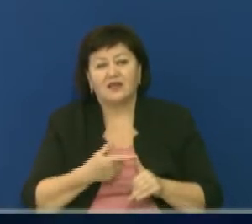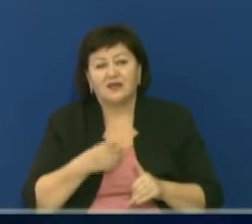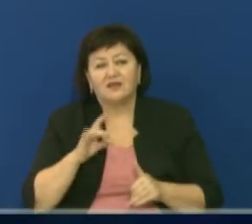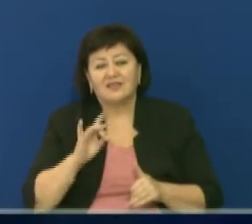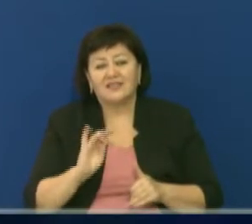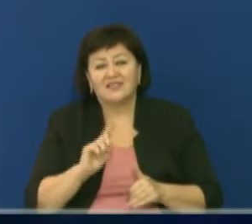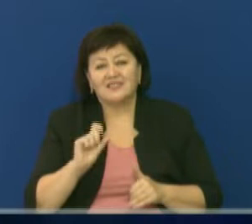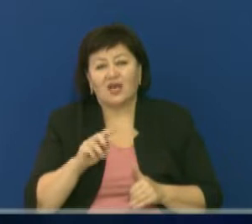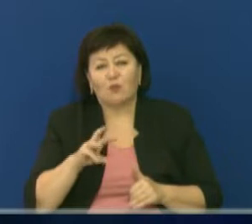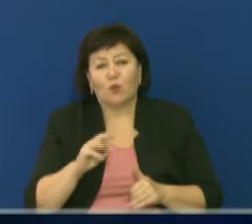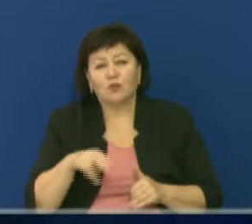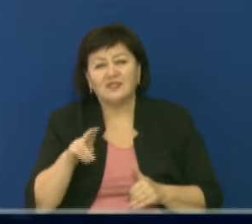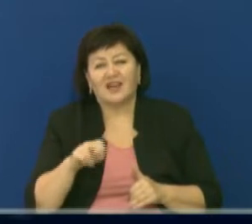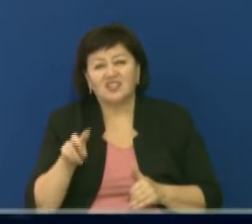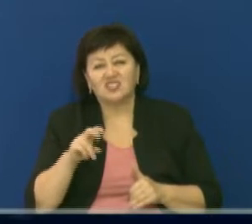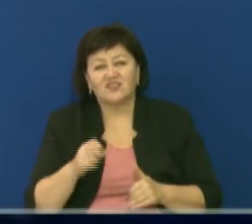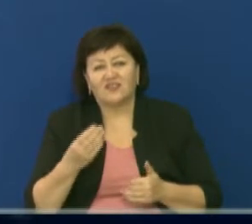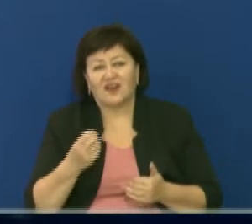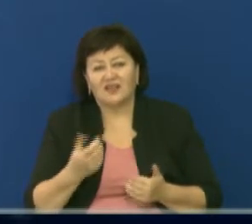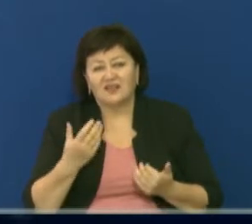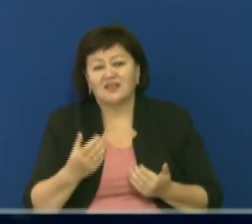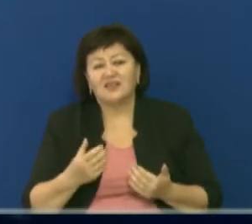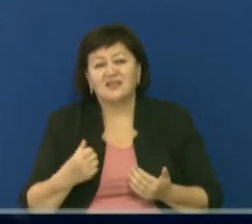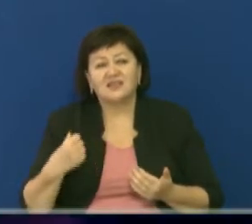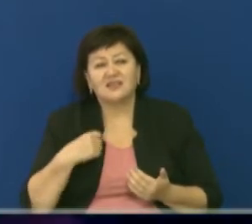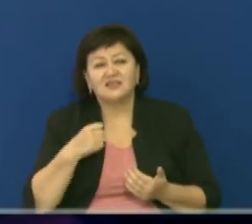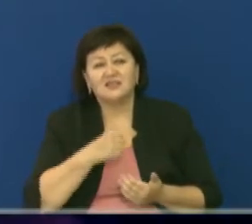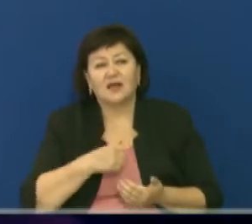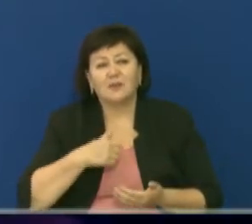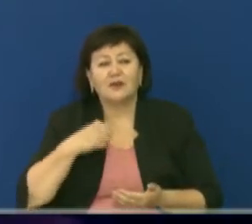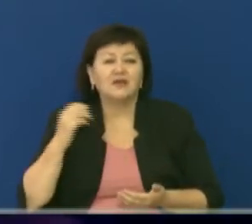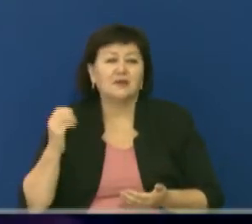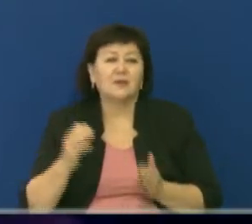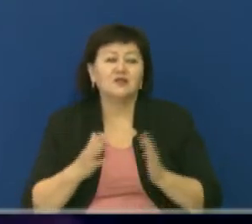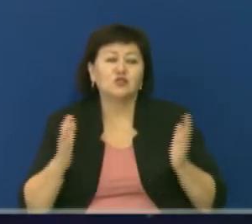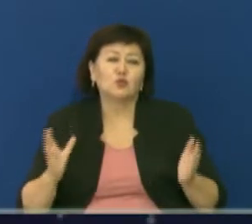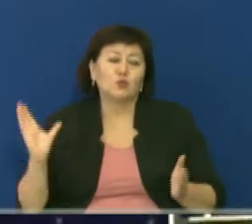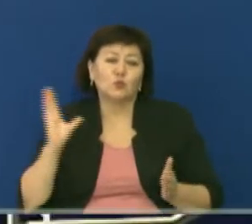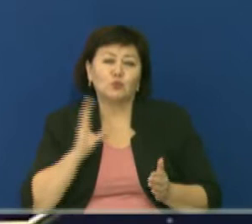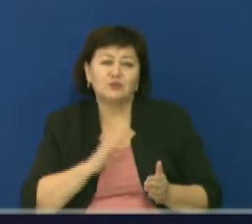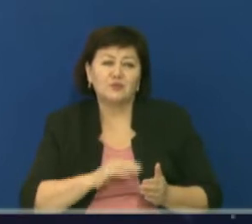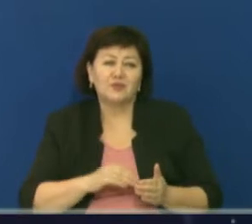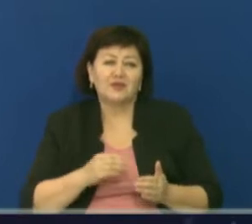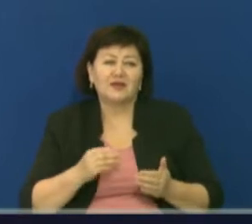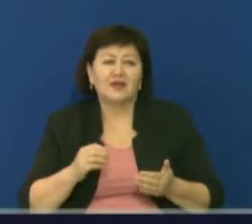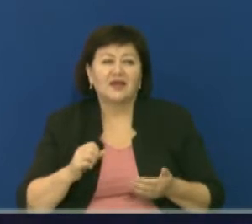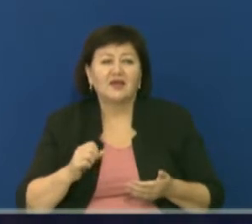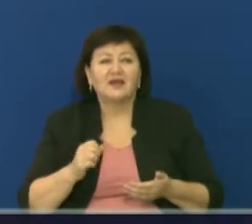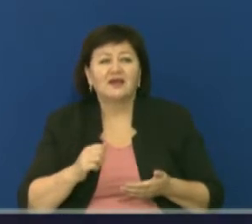данная премия стала одним из ярких достижений редакции газеты «Семей Таны», история которой берет начало с